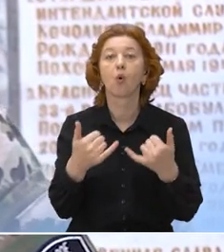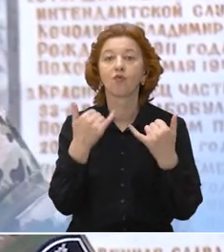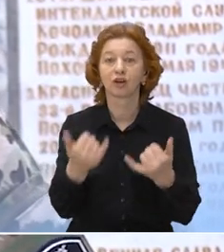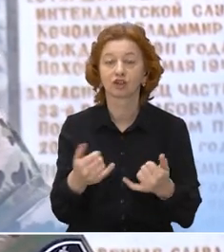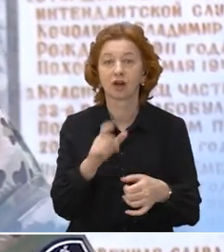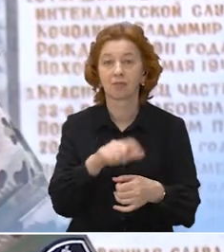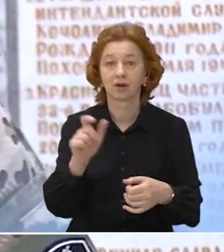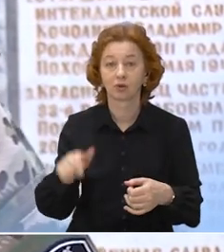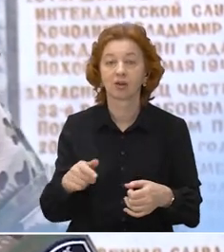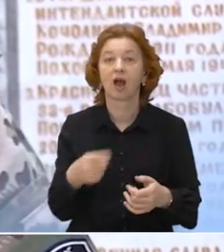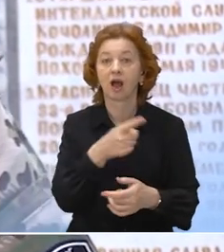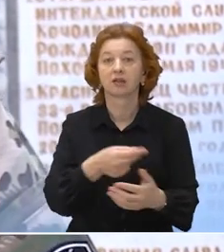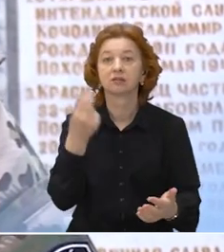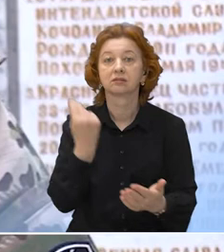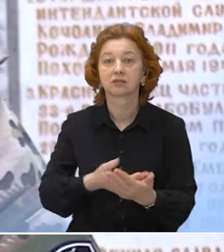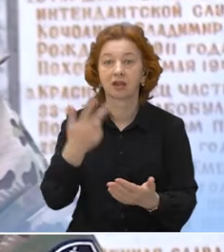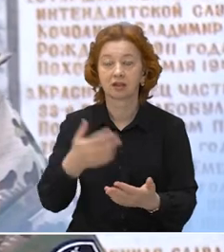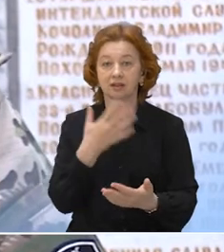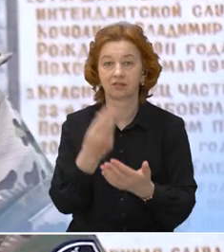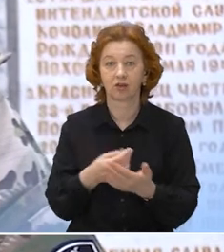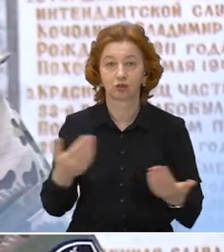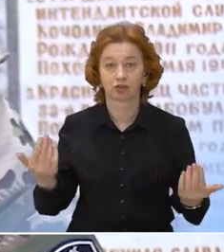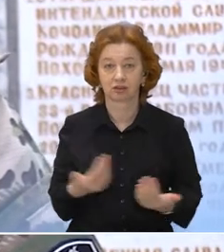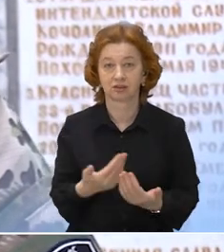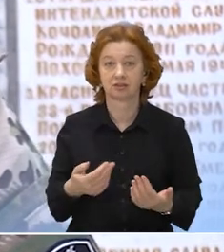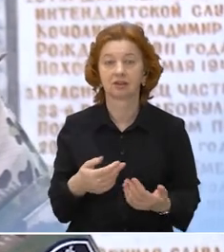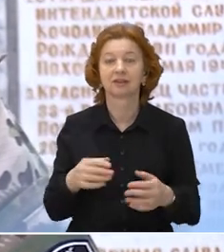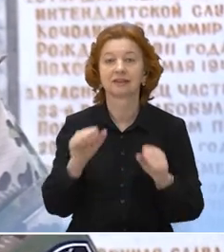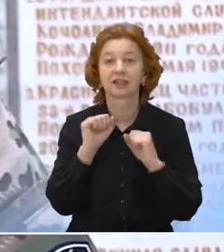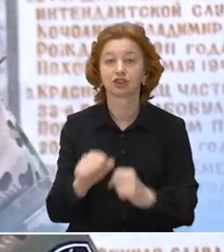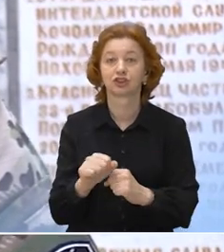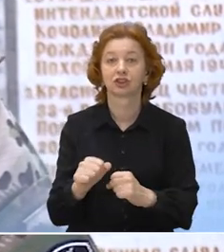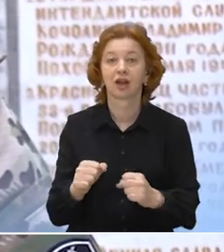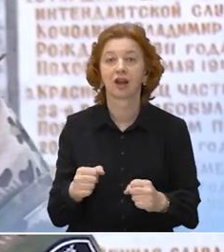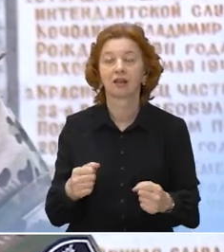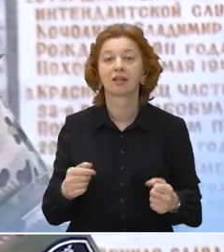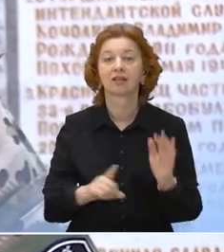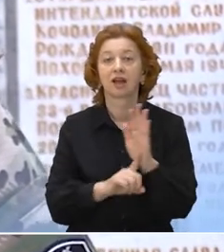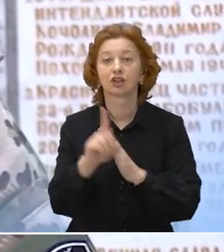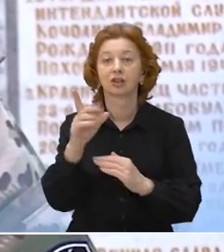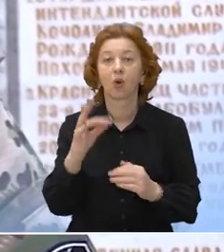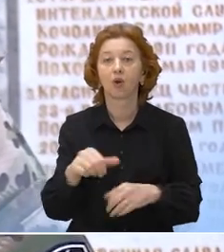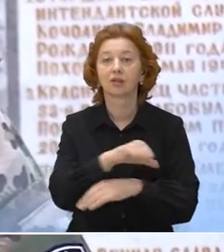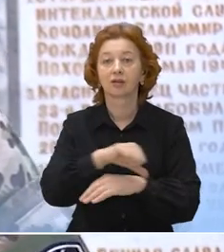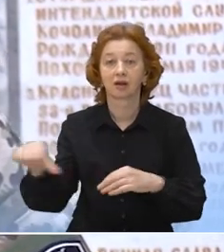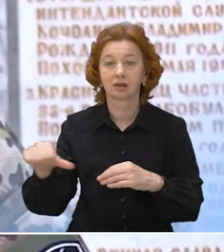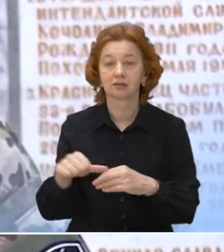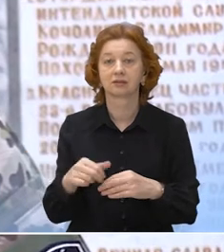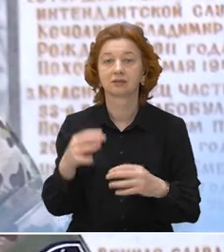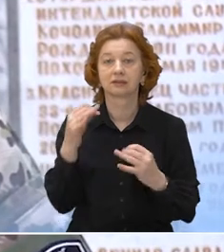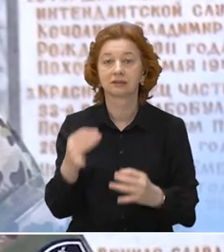уроженцы Ростовской области воевали везде. И защищали, начиная от